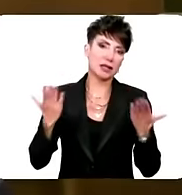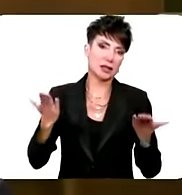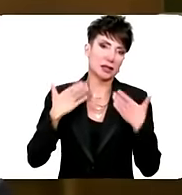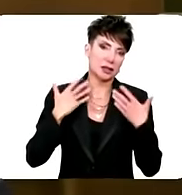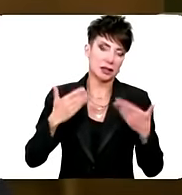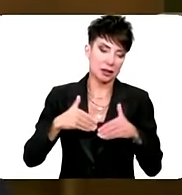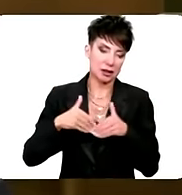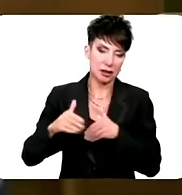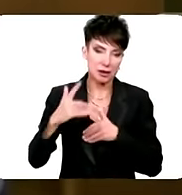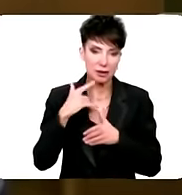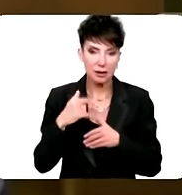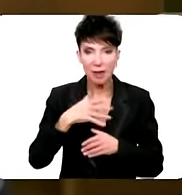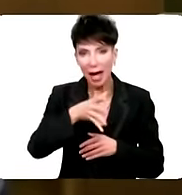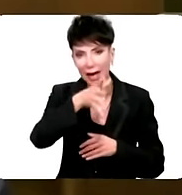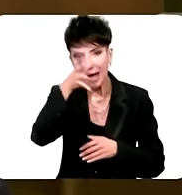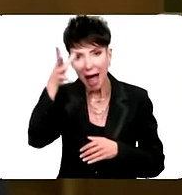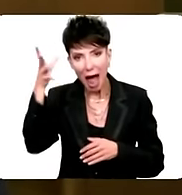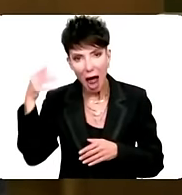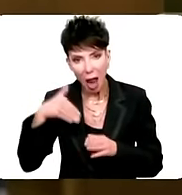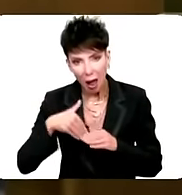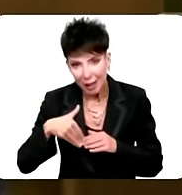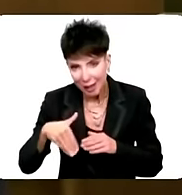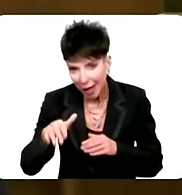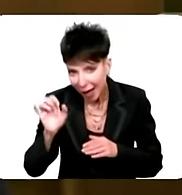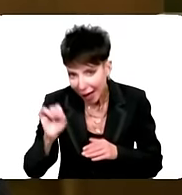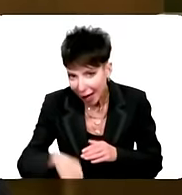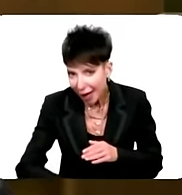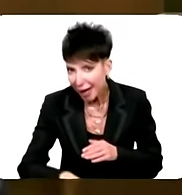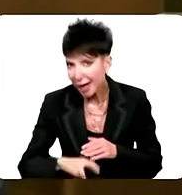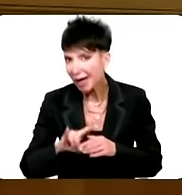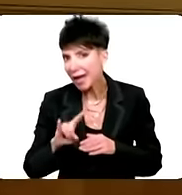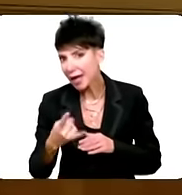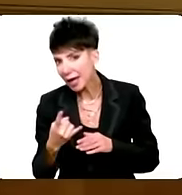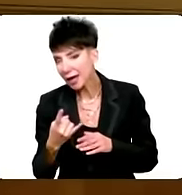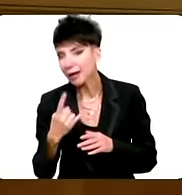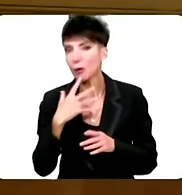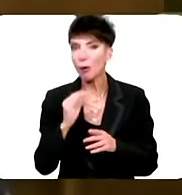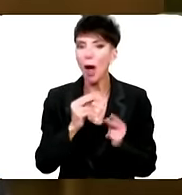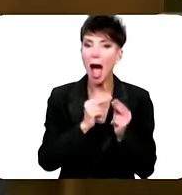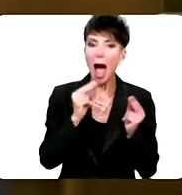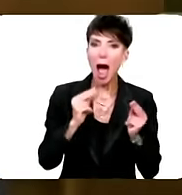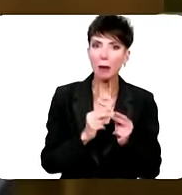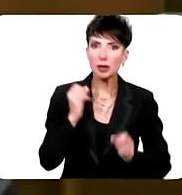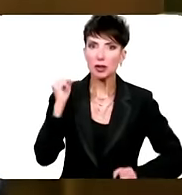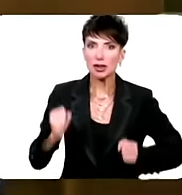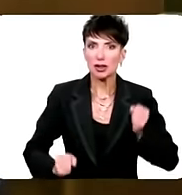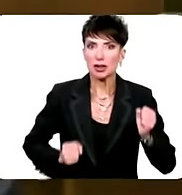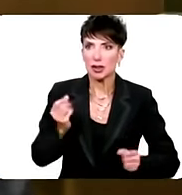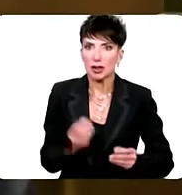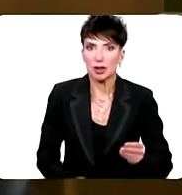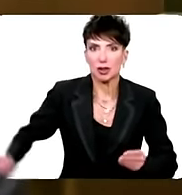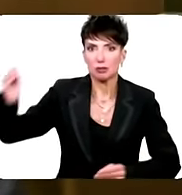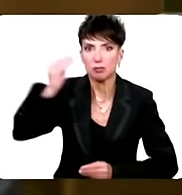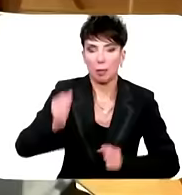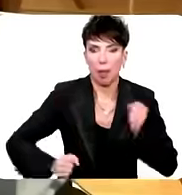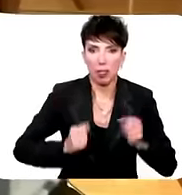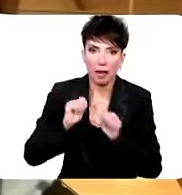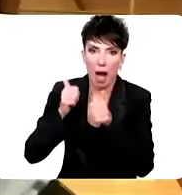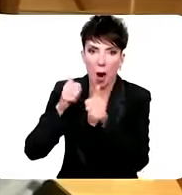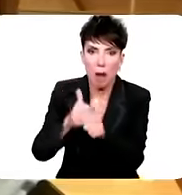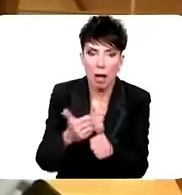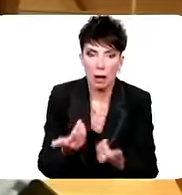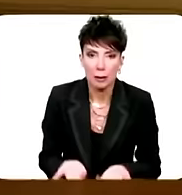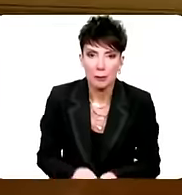σε καλοκαιρινό mood, να το πω εγώ, ή λόγω και του αποτελέσματος θα δούμε γκάζια από εδώ και πέρα? Νομίζω